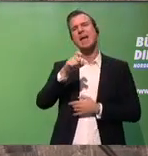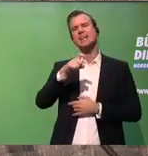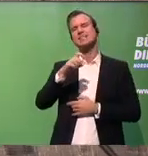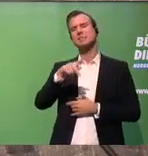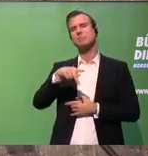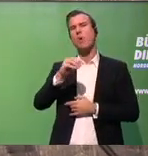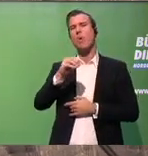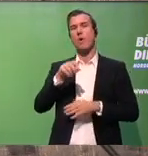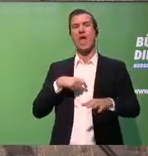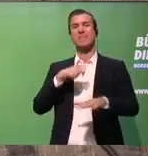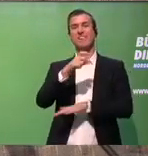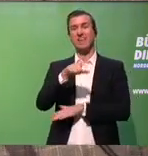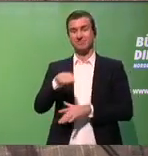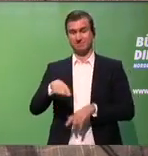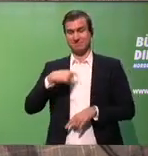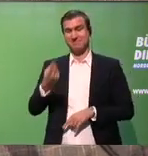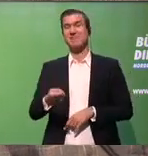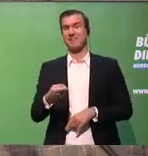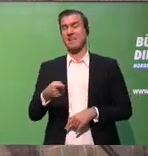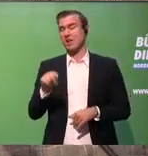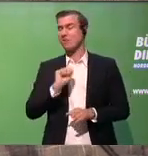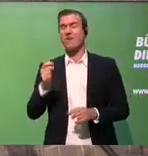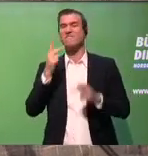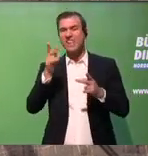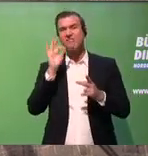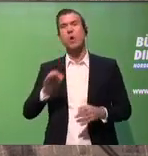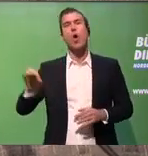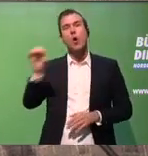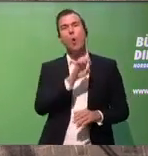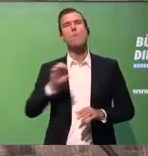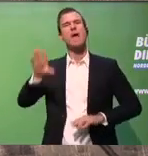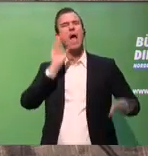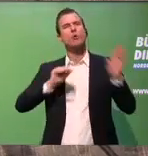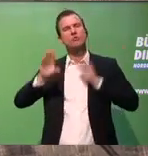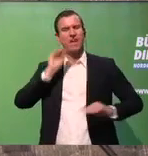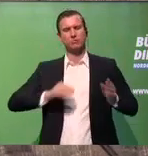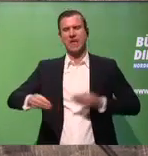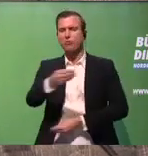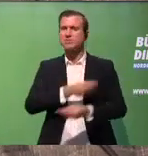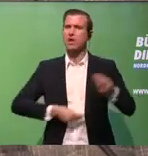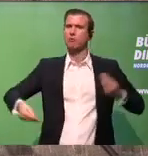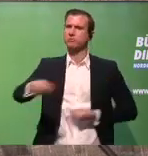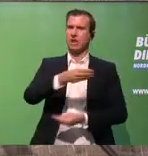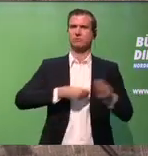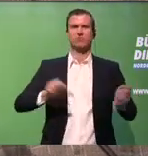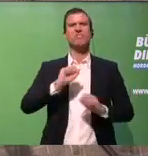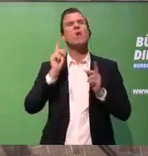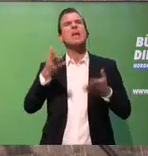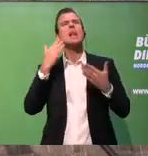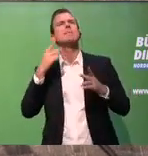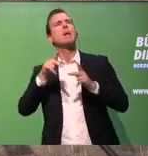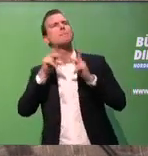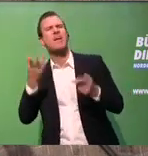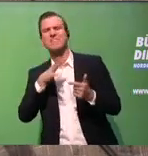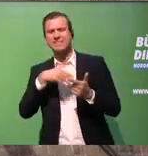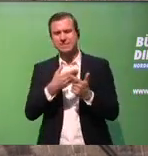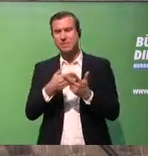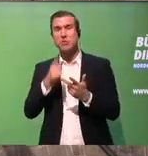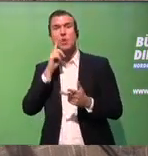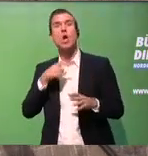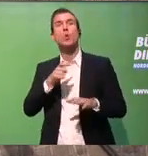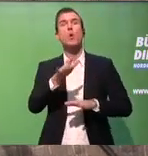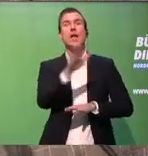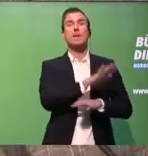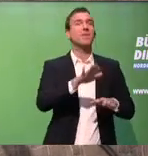wird demnächst eine gute Plattform für den europaweiten Erfahrungsaustausch rund um Energie- und Klimaprojekte sein, und zwar nicht nur im